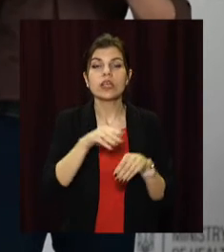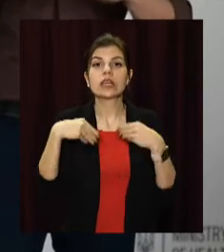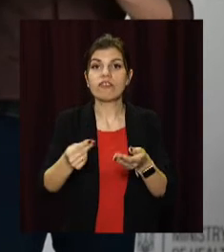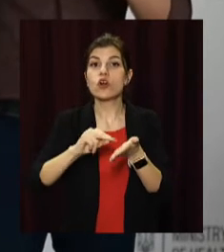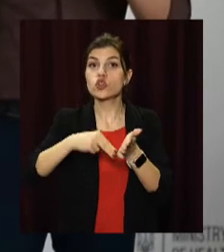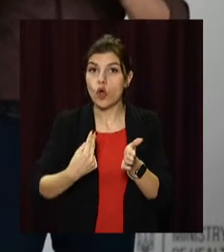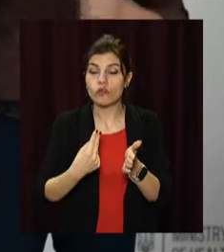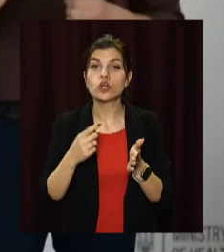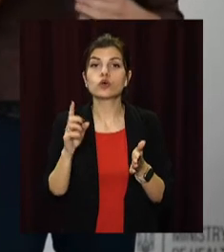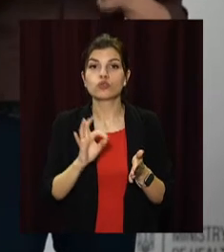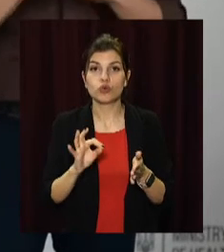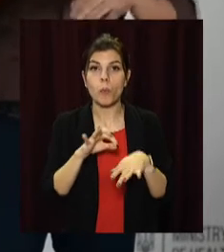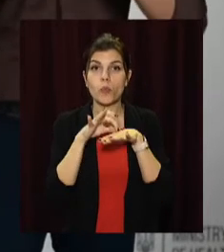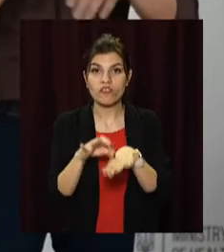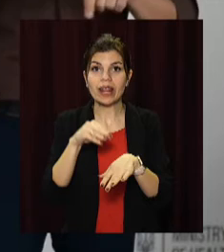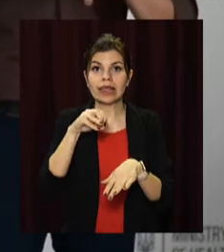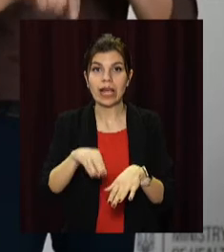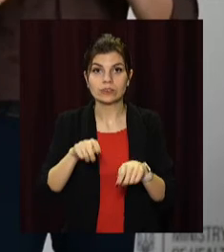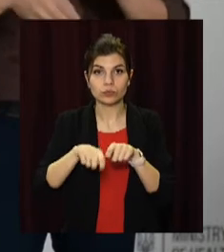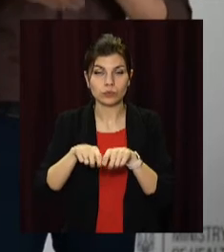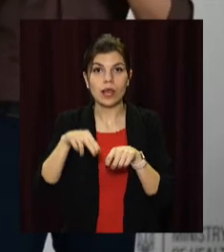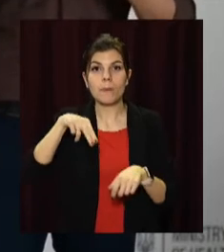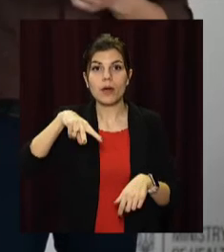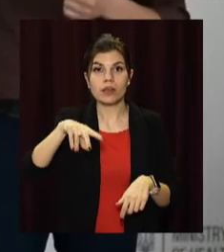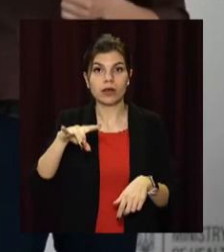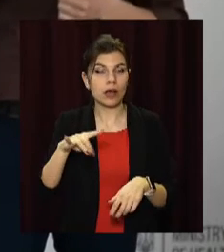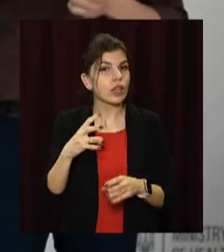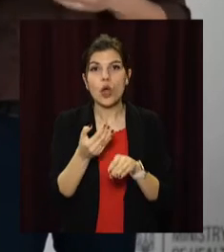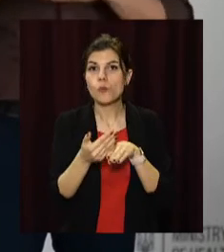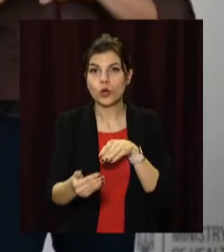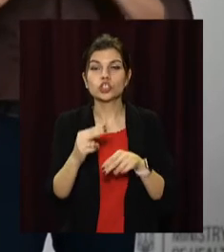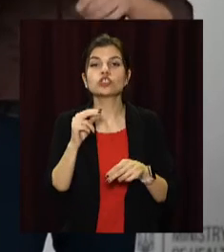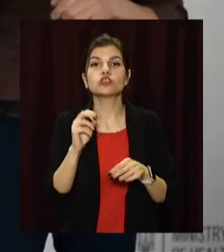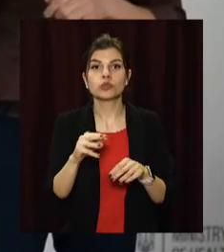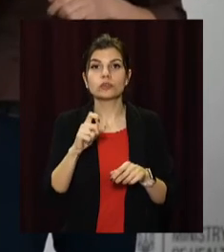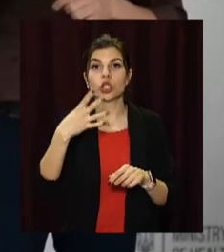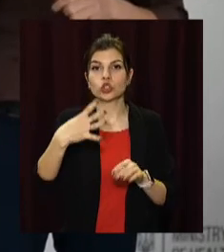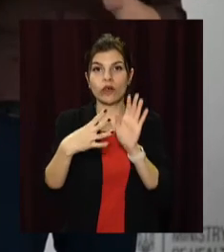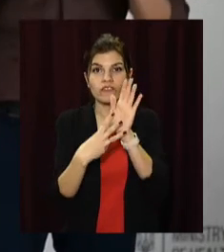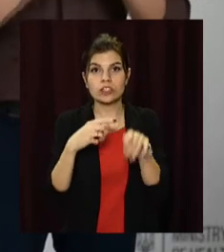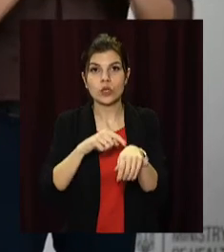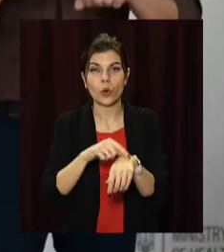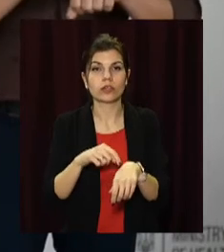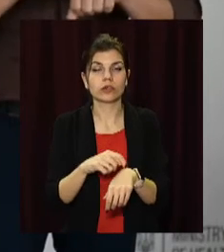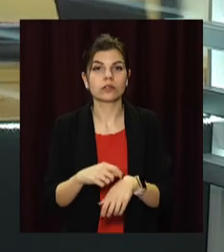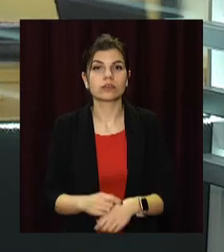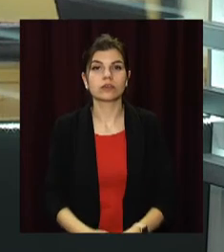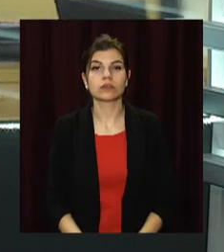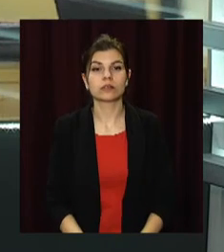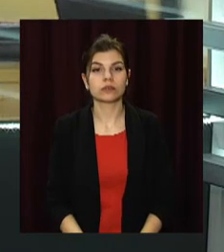довідку щодо проведеного тестування методом ПЛР не пізніше, ніж за 48 годин.